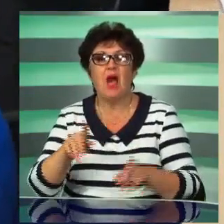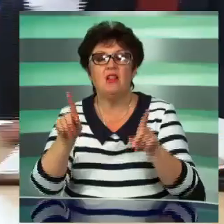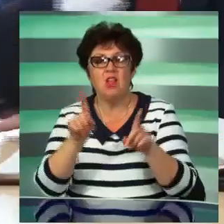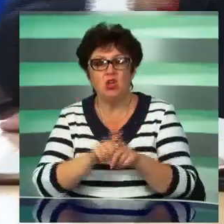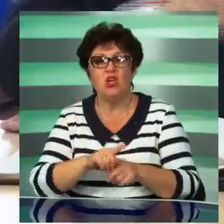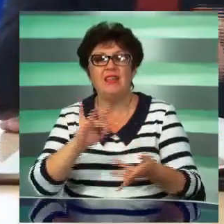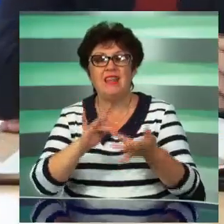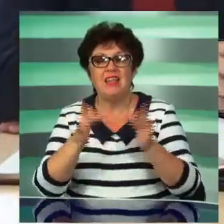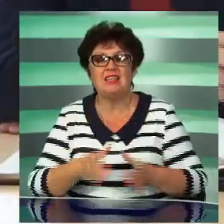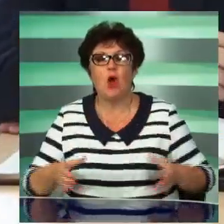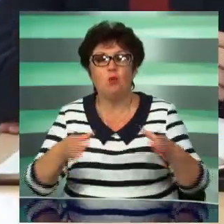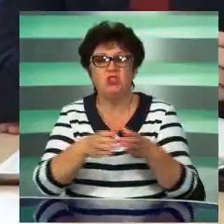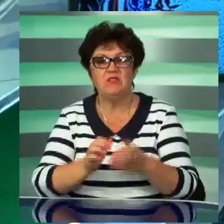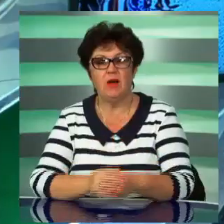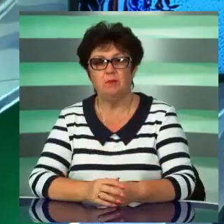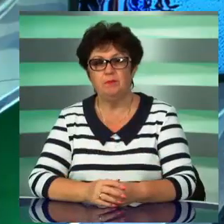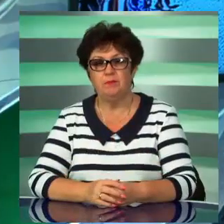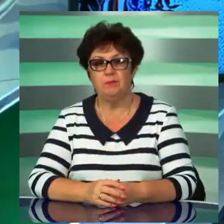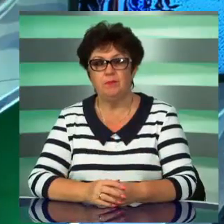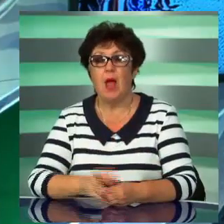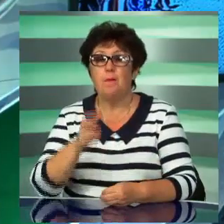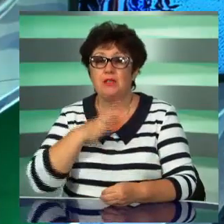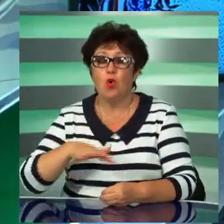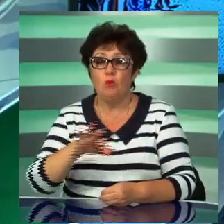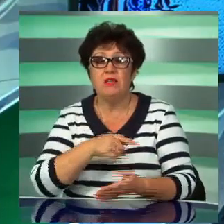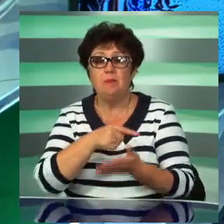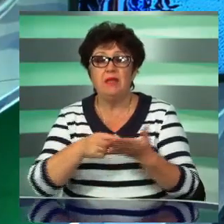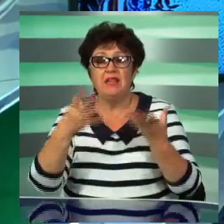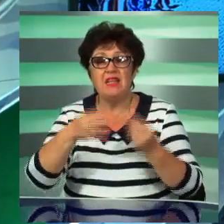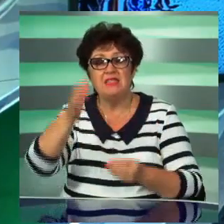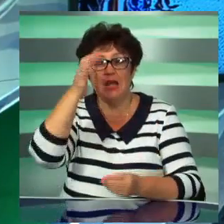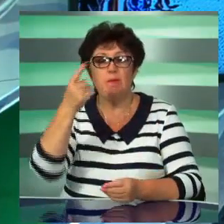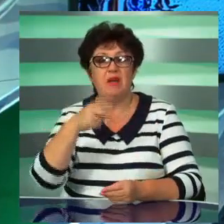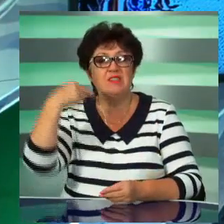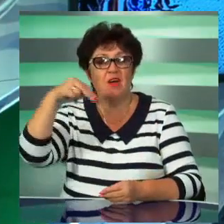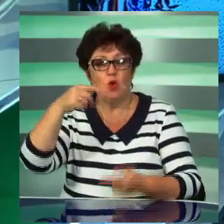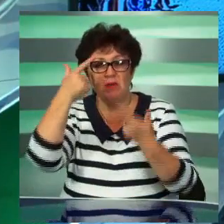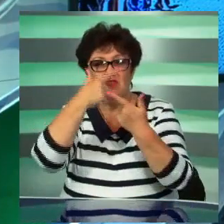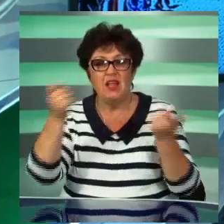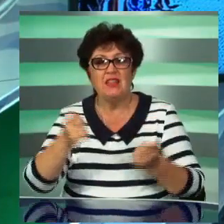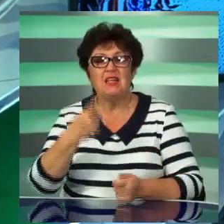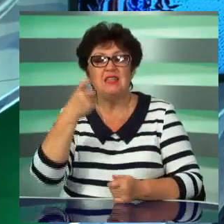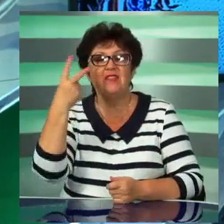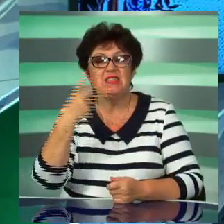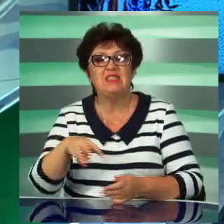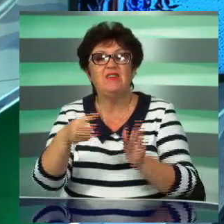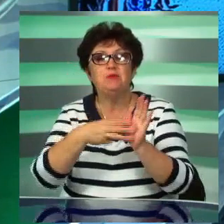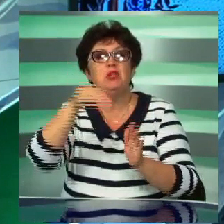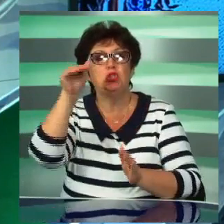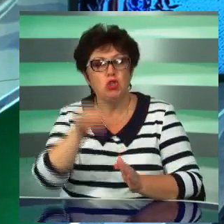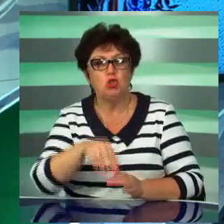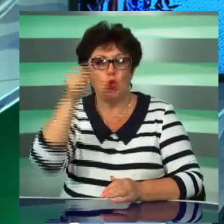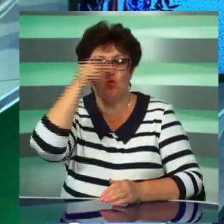также интернет-сообщества. Брянская область отметила День знаний. Первый звонок прозвенел для 128